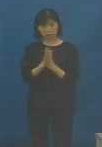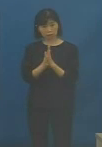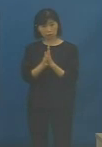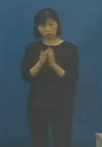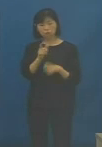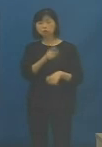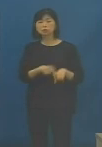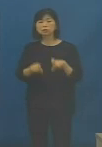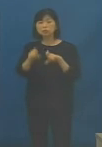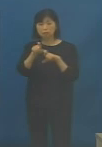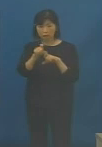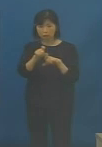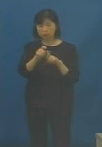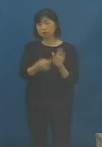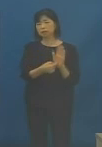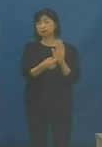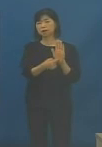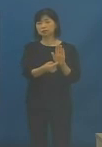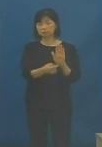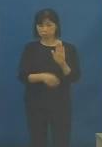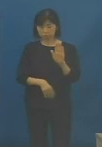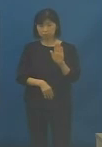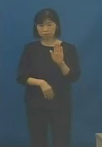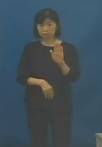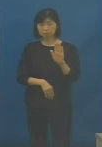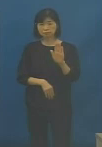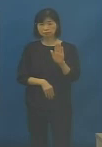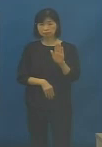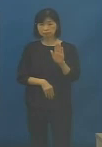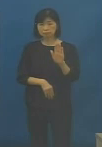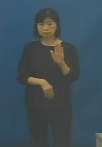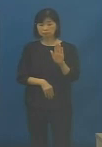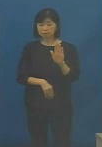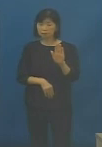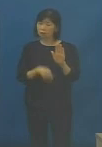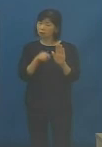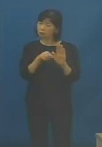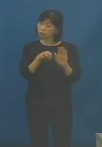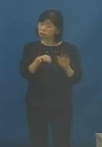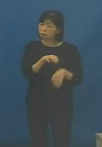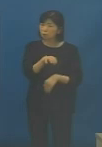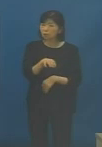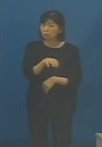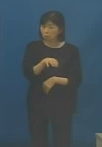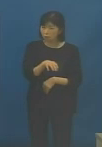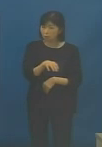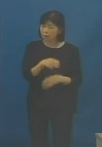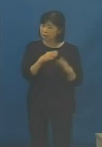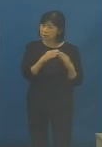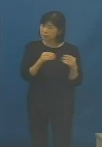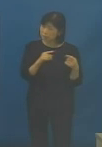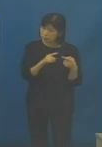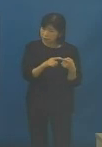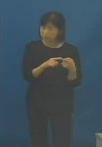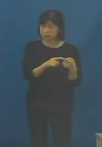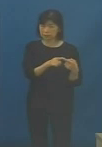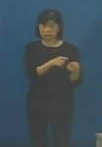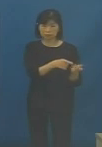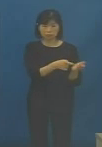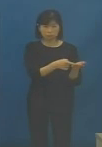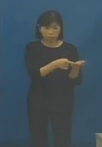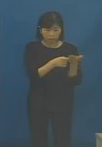で出させていただきます。で国名にこういうところが、性的描写であるだとか、それ